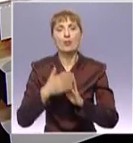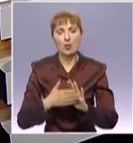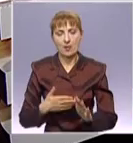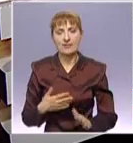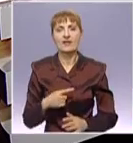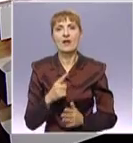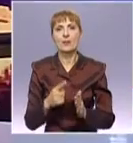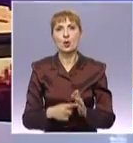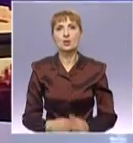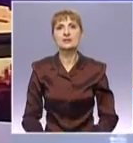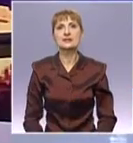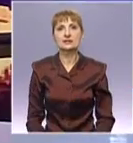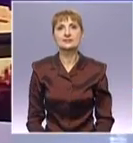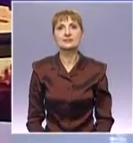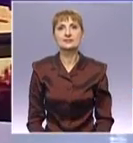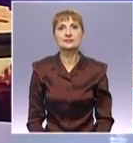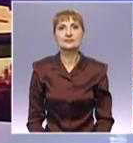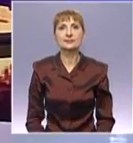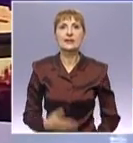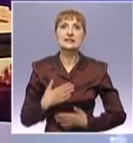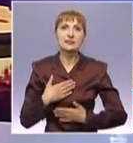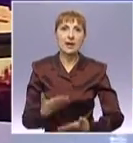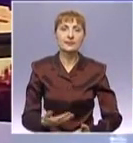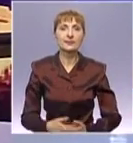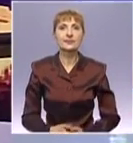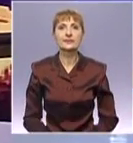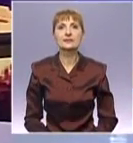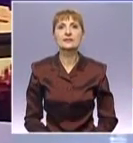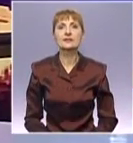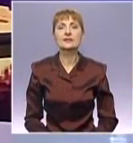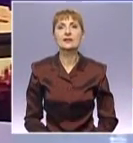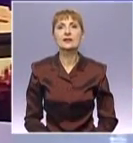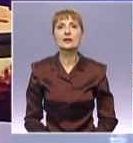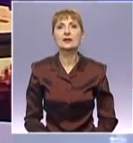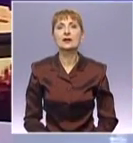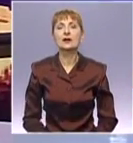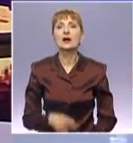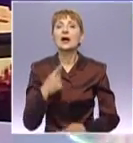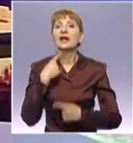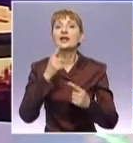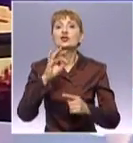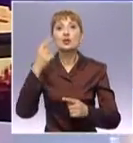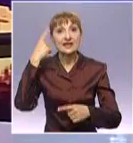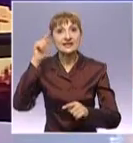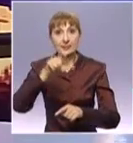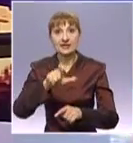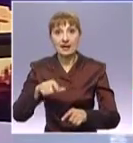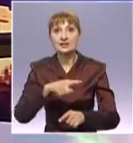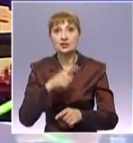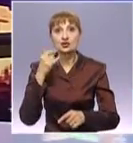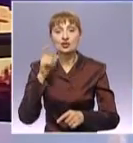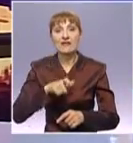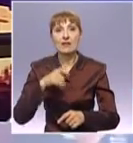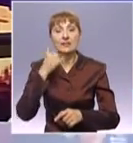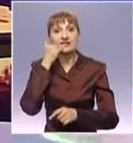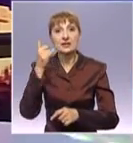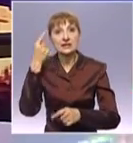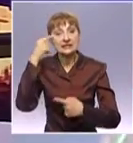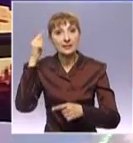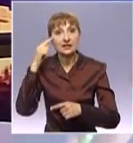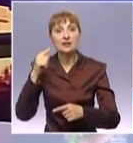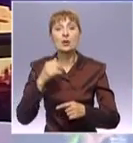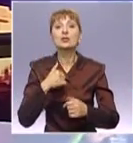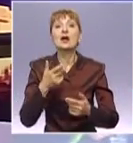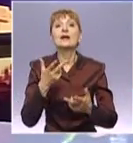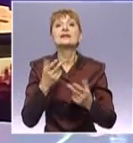сейчас Ади Жарадбекович ответит. Спасибо. Ади Жарадбекович, речь идет о том, что изобретатель ищет пути, как бы, свои